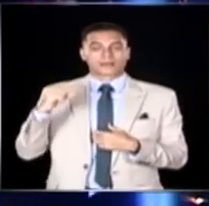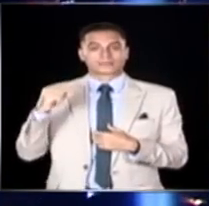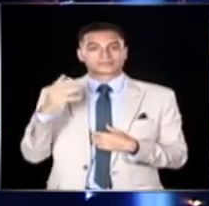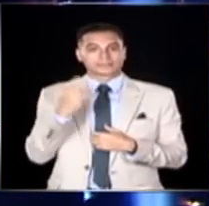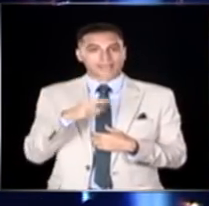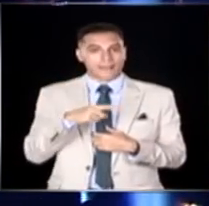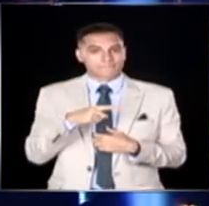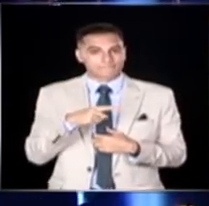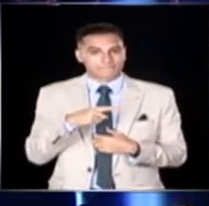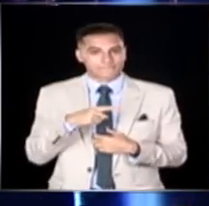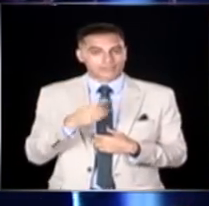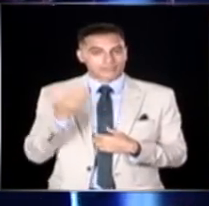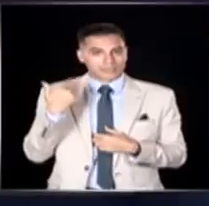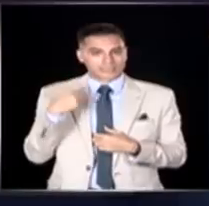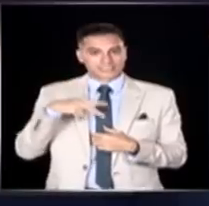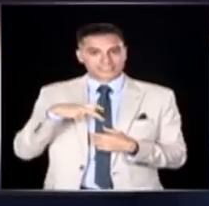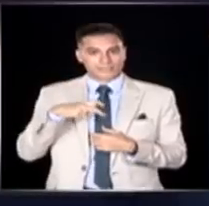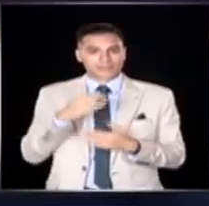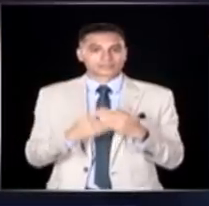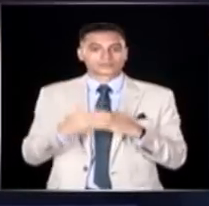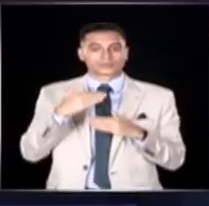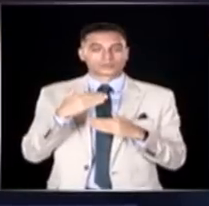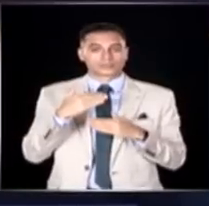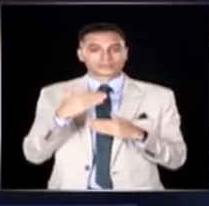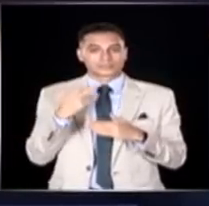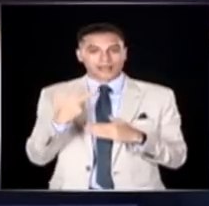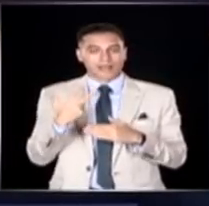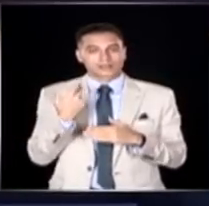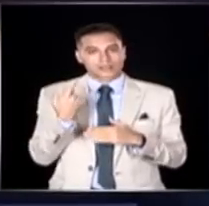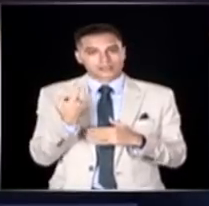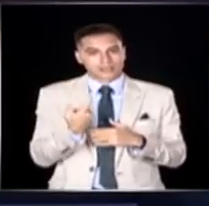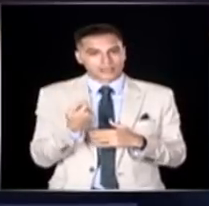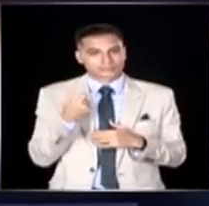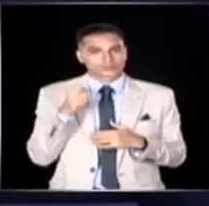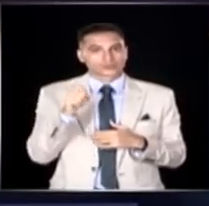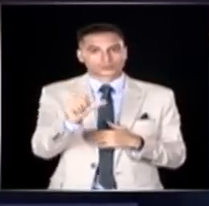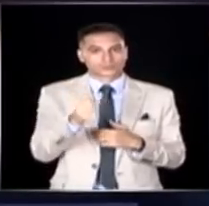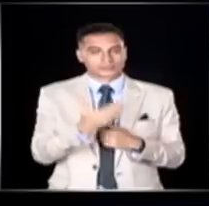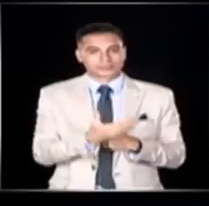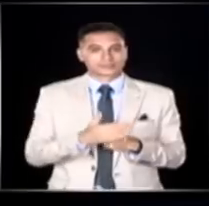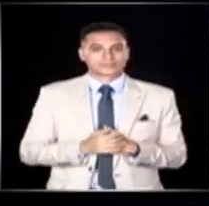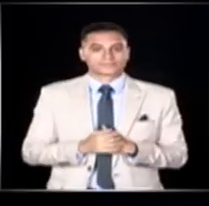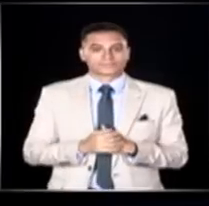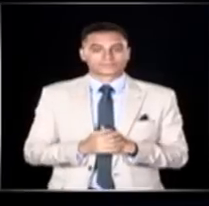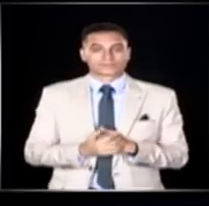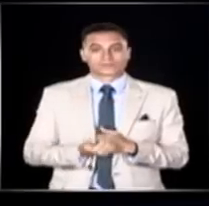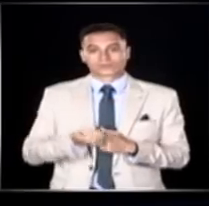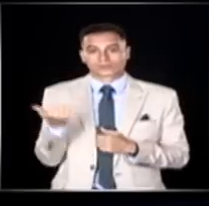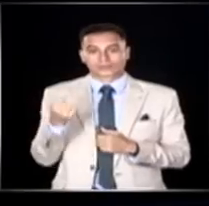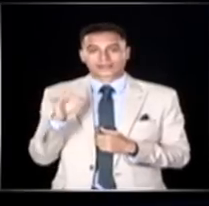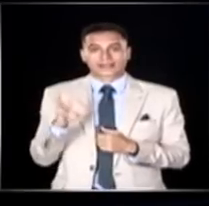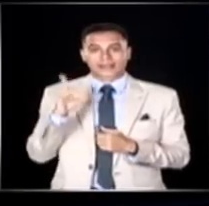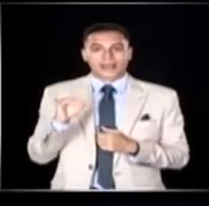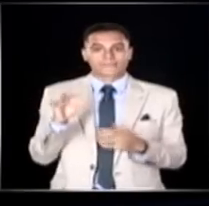كام؟ كنا 80. 80 و3 اجابات صح، بقيتوا 95.